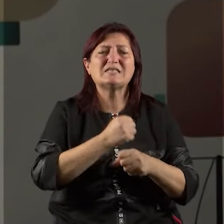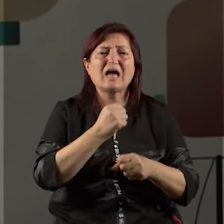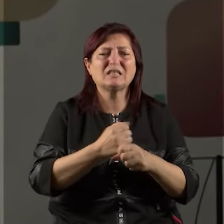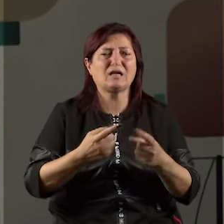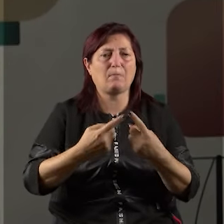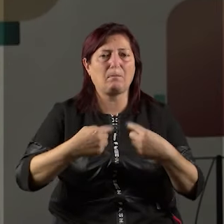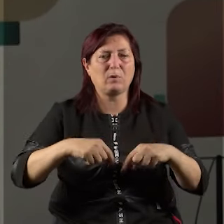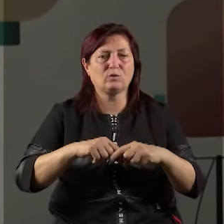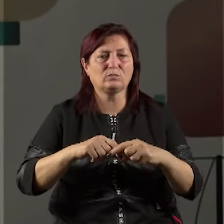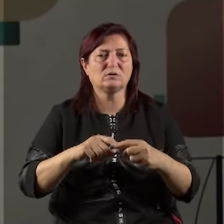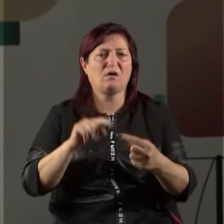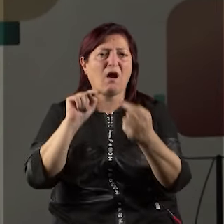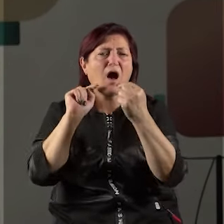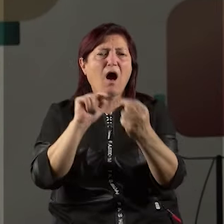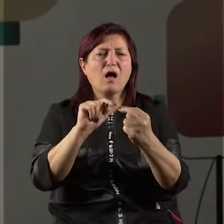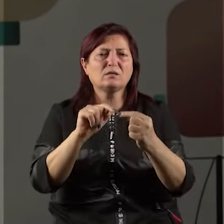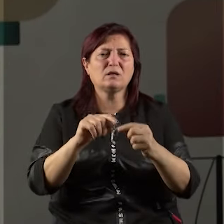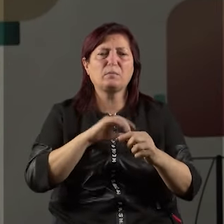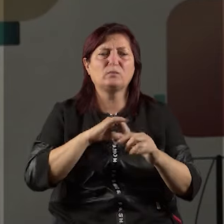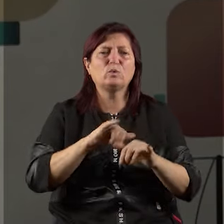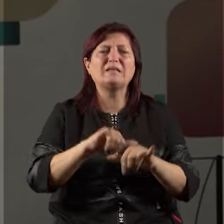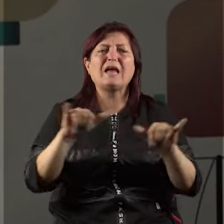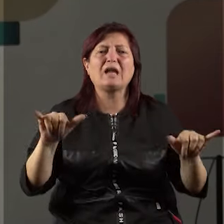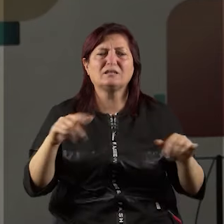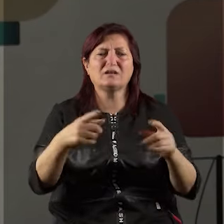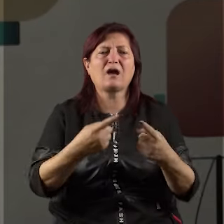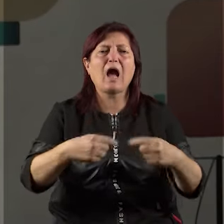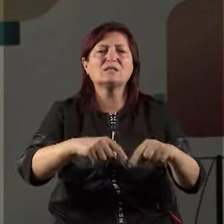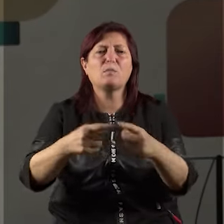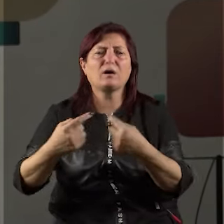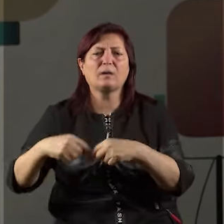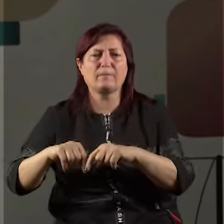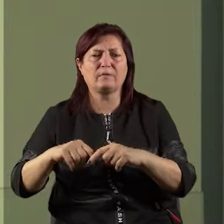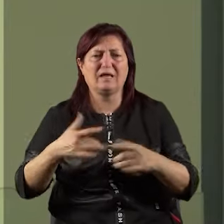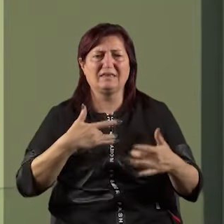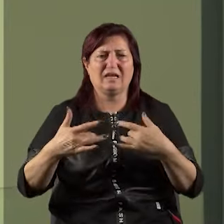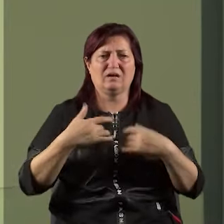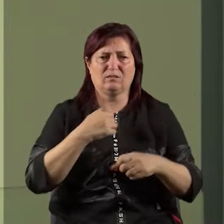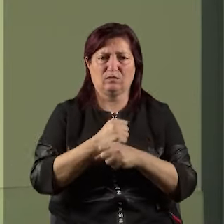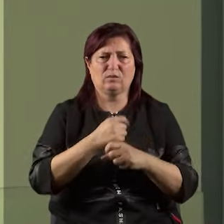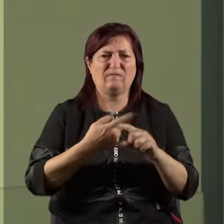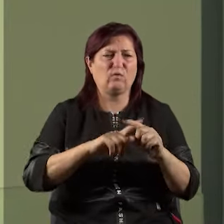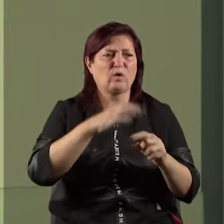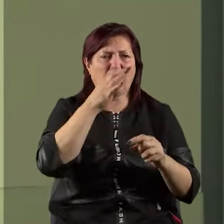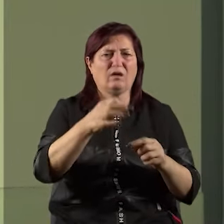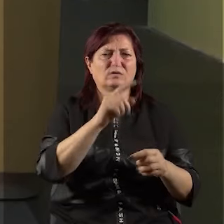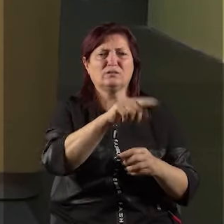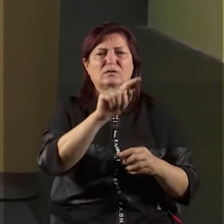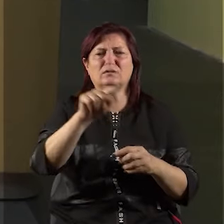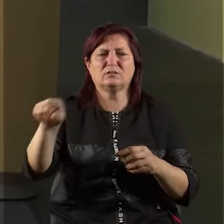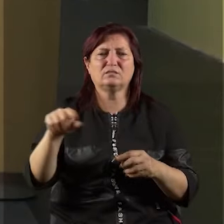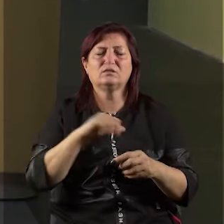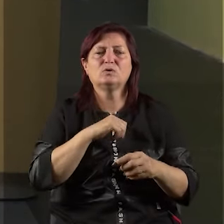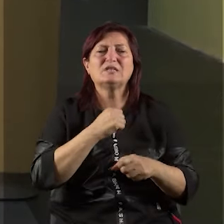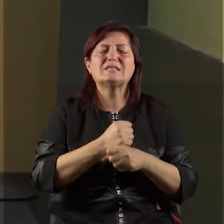հանդեպ տարածել այն կազմակերպությունների դերակատարումը, որոնք թվարկվում են ոչ